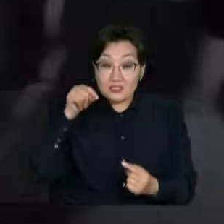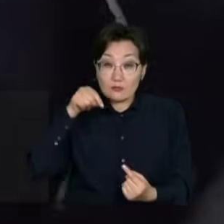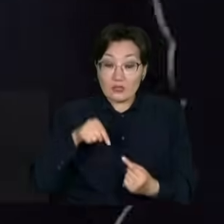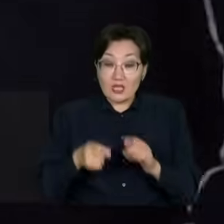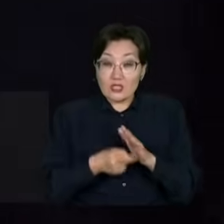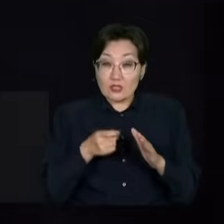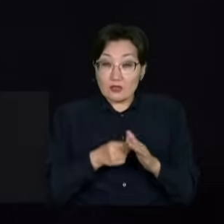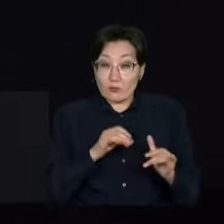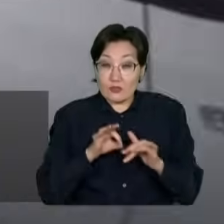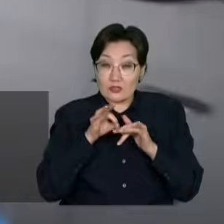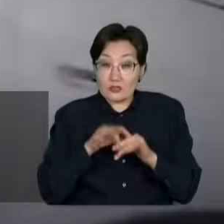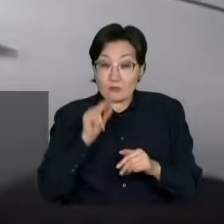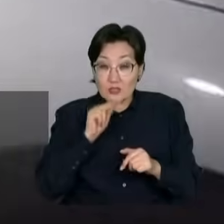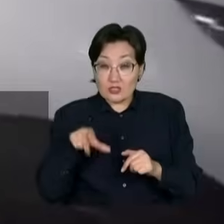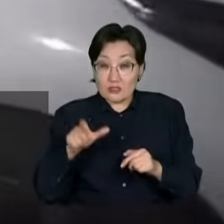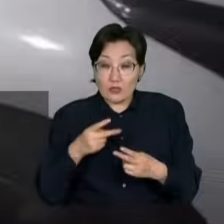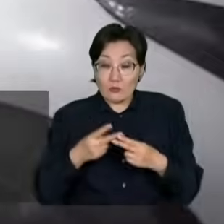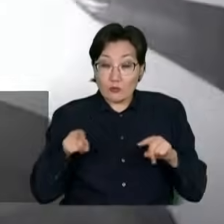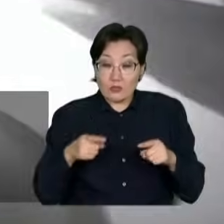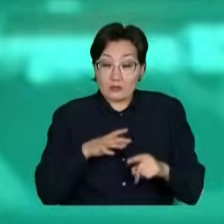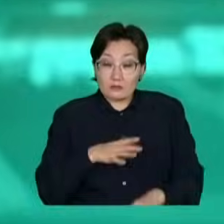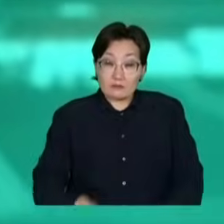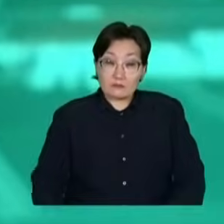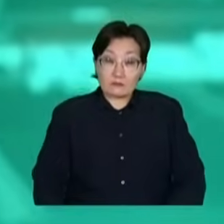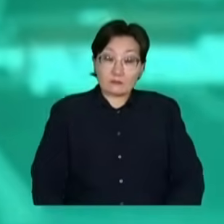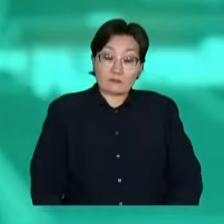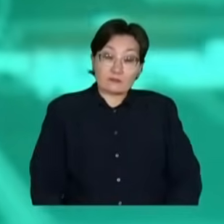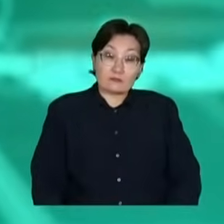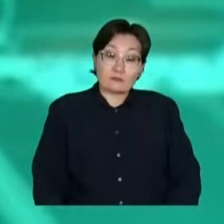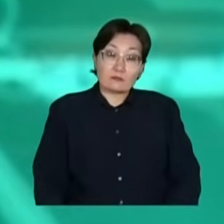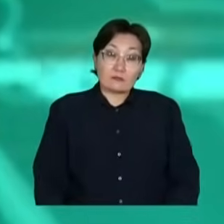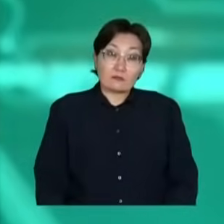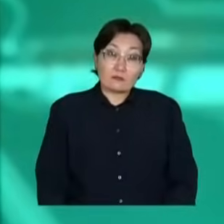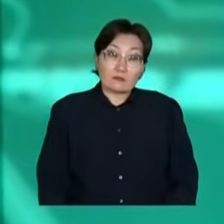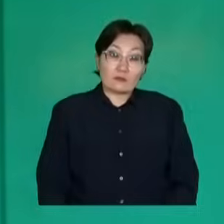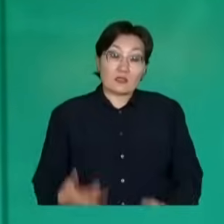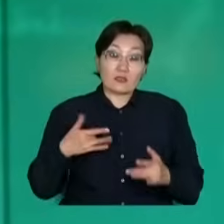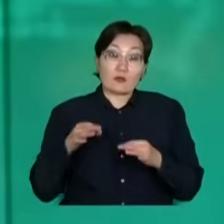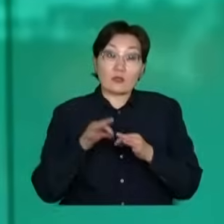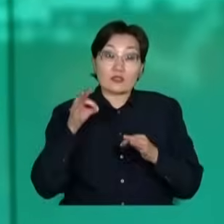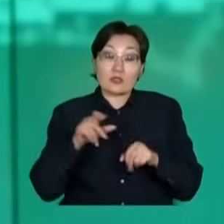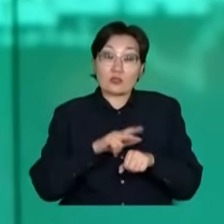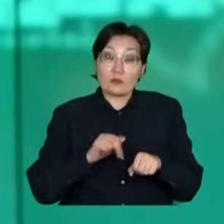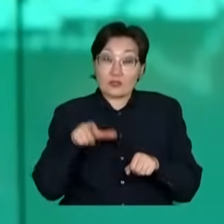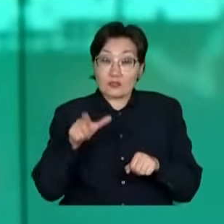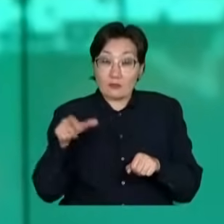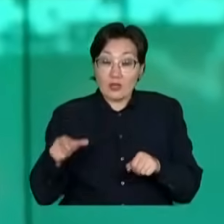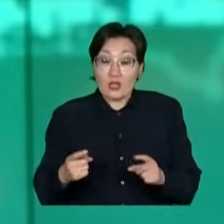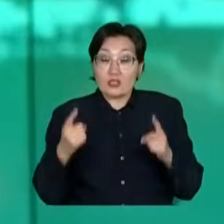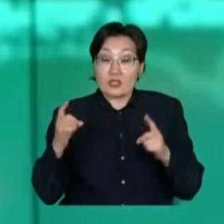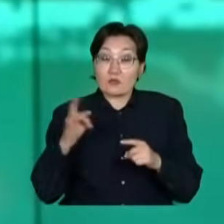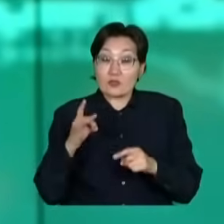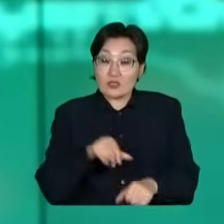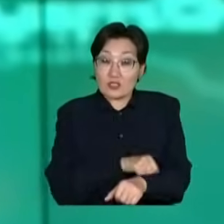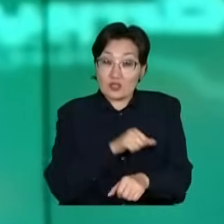сәйкес тергеліп жатыр. Күдіктілер қамауда. Жамбыл облысының полицейлерде аса әрі